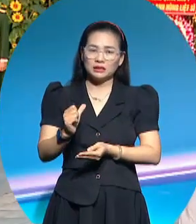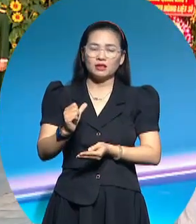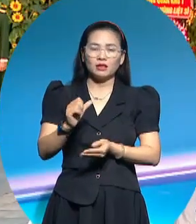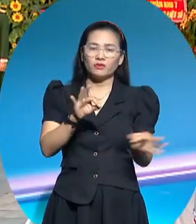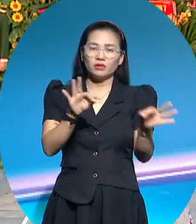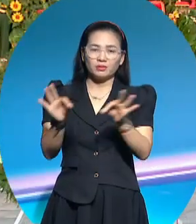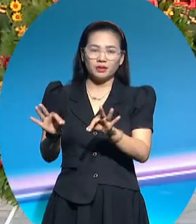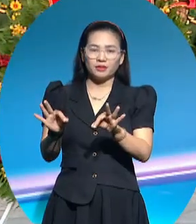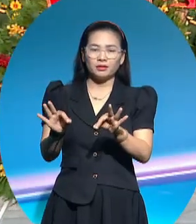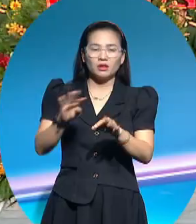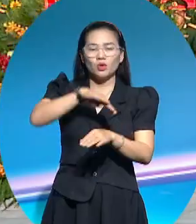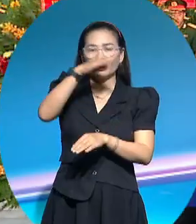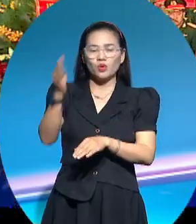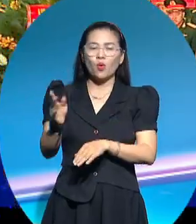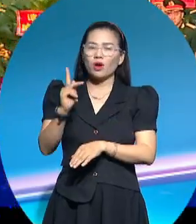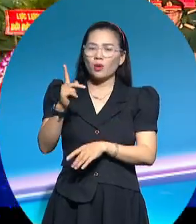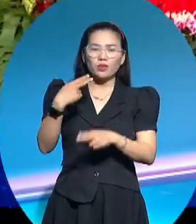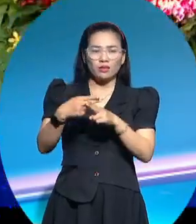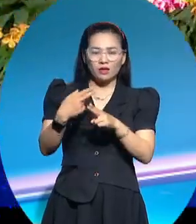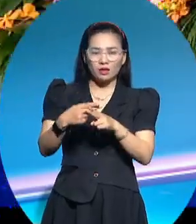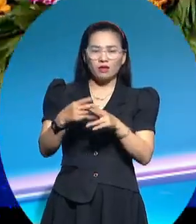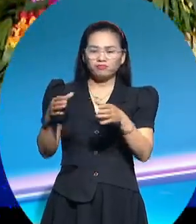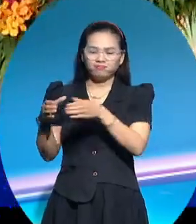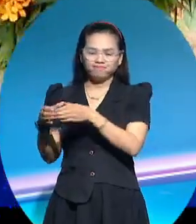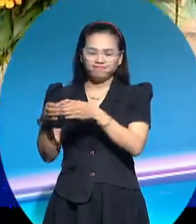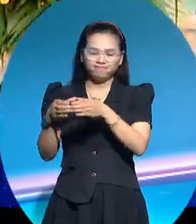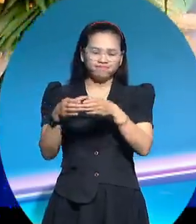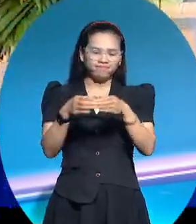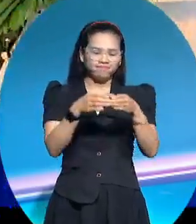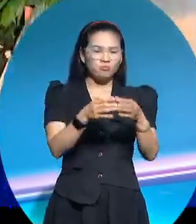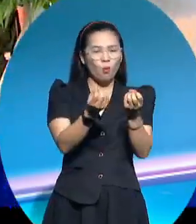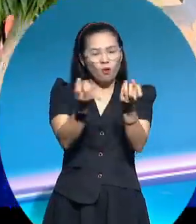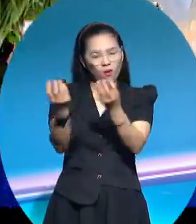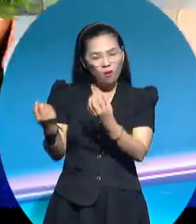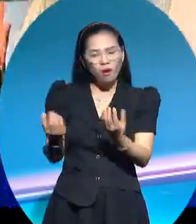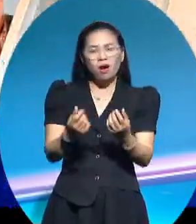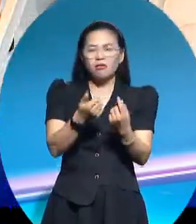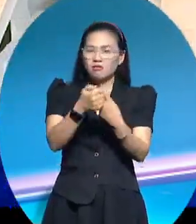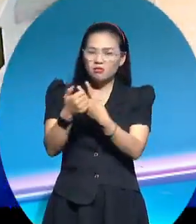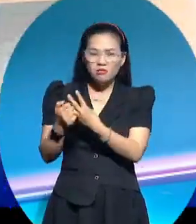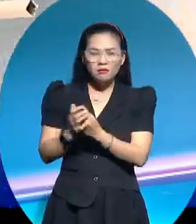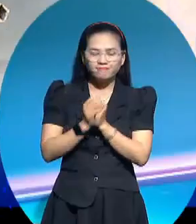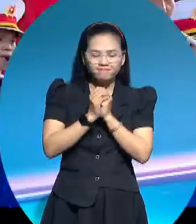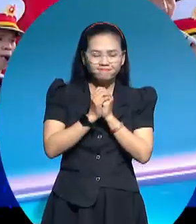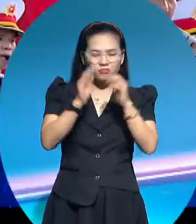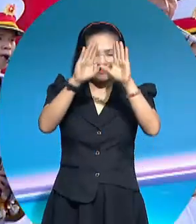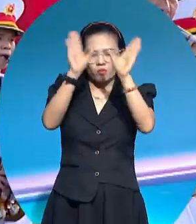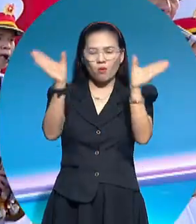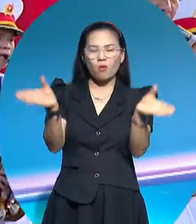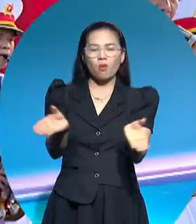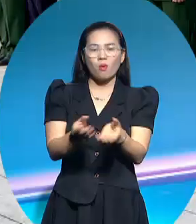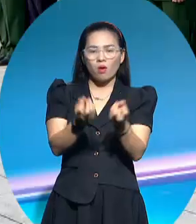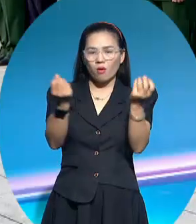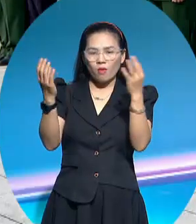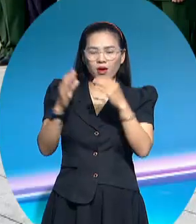Không Tên thành phố Thủ Đức Đoàn đại biểu thành kính dâng lên các Mẹ Việt Nam anh hùng anh hùng liệt sĩ vòng hoa tươi thắm mang dòng